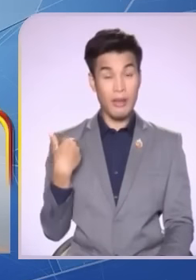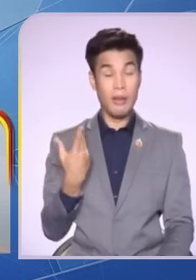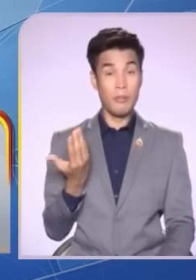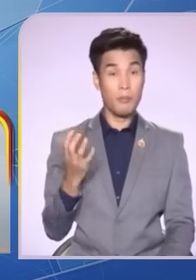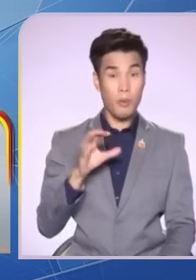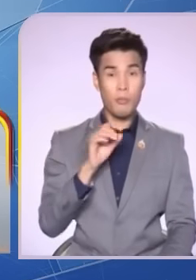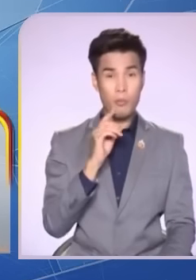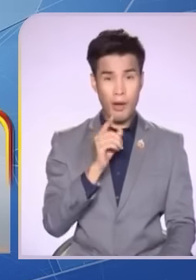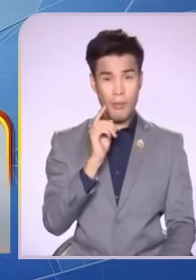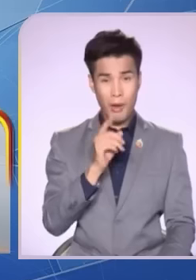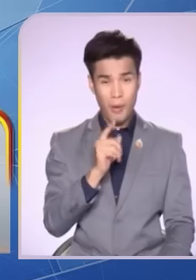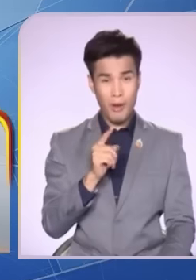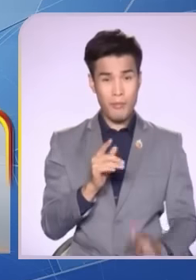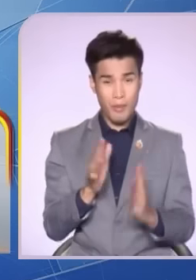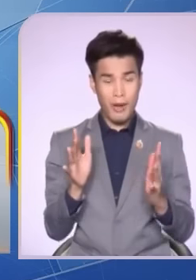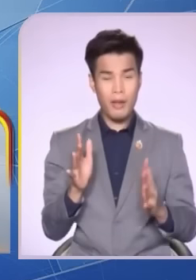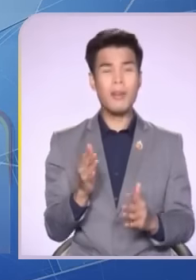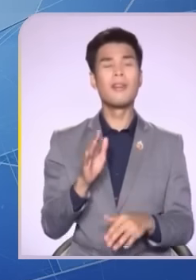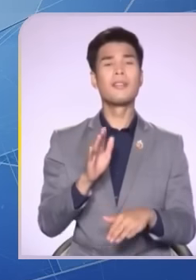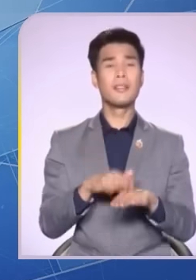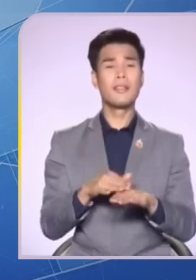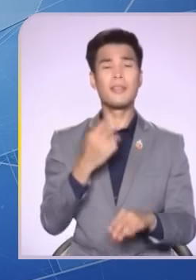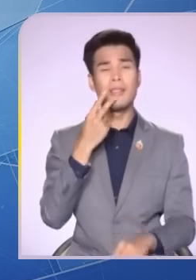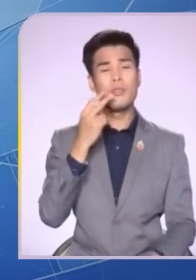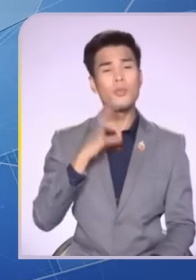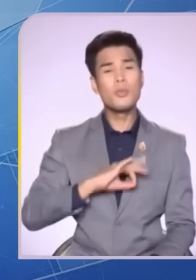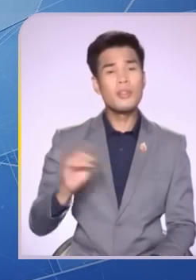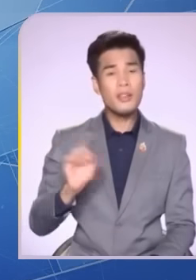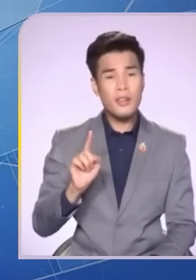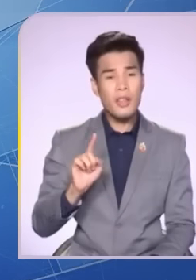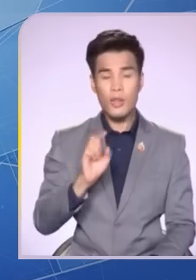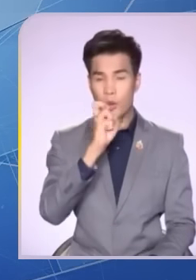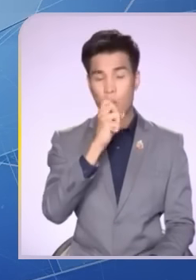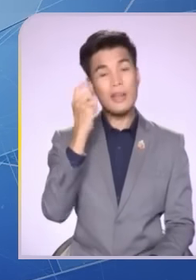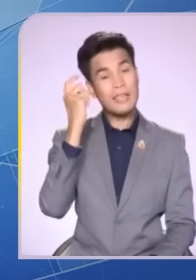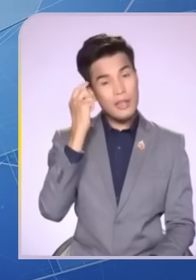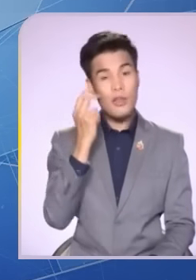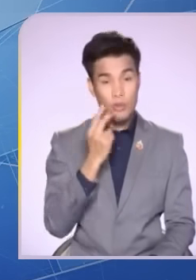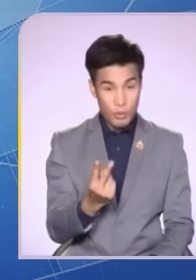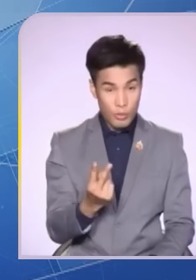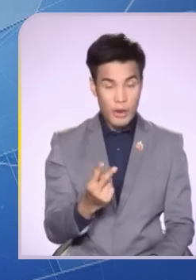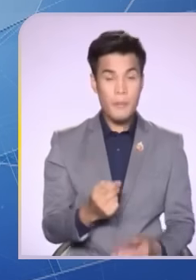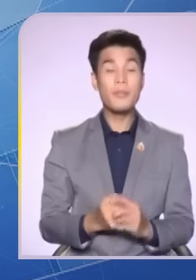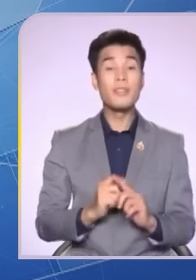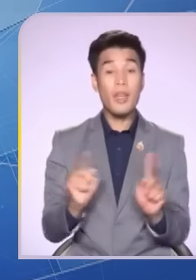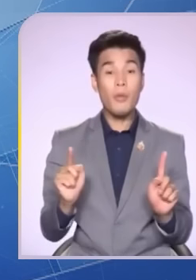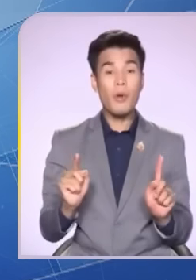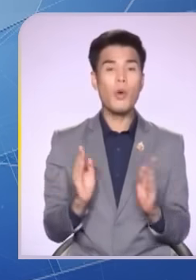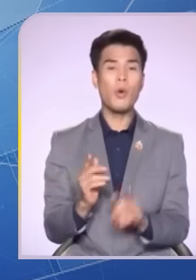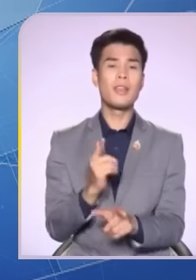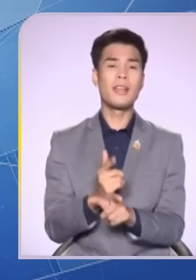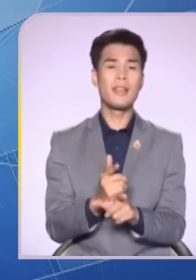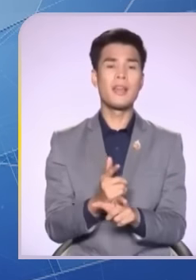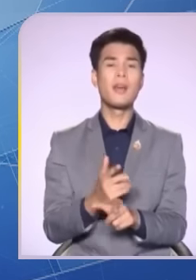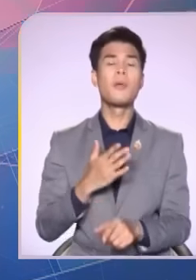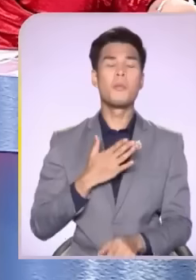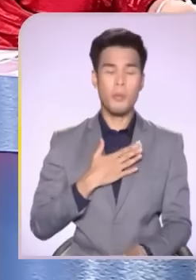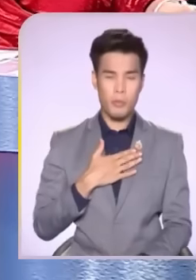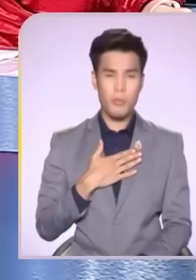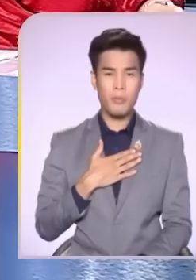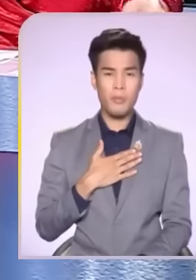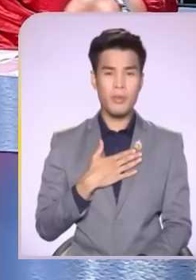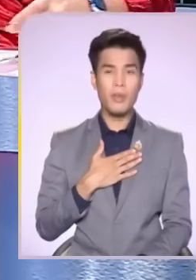ในโลกโซเชียลวิพากษ์วิจารณ์จำนวนมากคุณผู้ชมเห็นอย่างไรก็ลองพิจารณากันดูแต่ว่าในมุมนึงของคนเลี้ยงเขาก็บอกว่าจริ